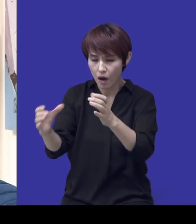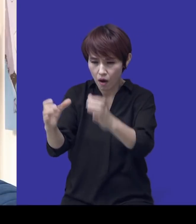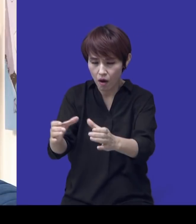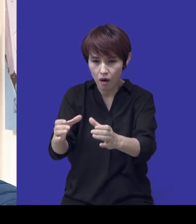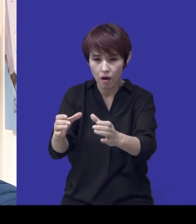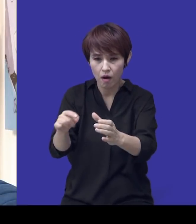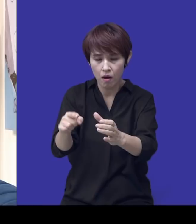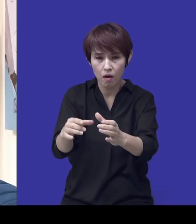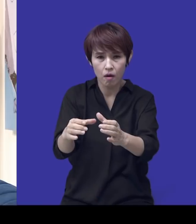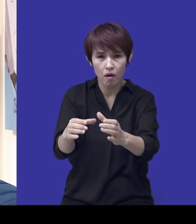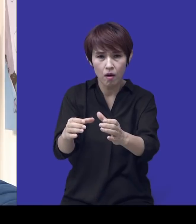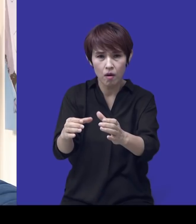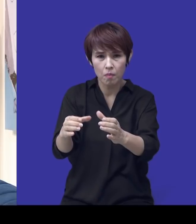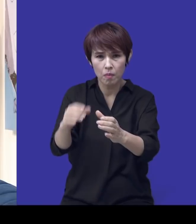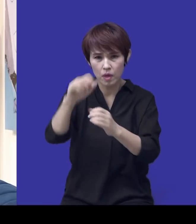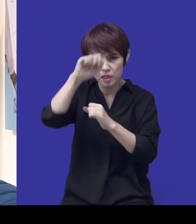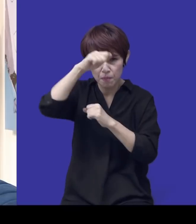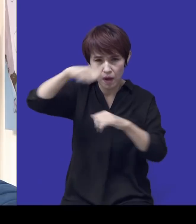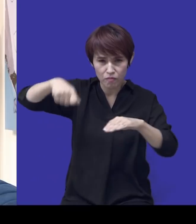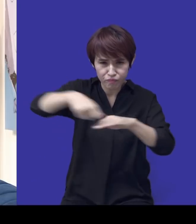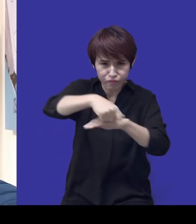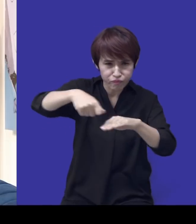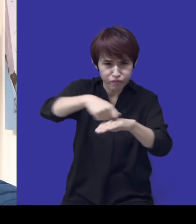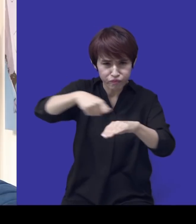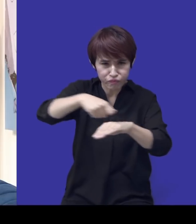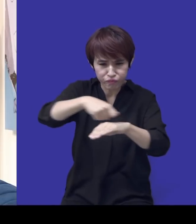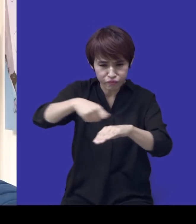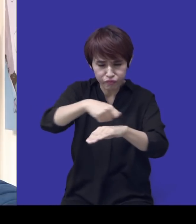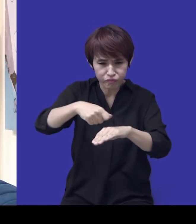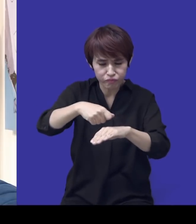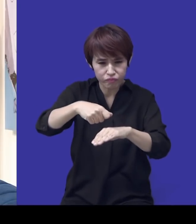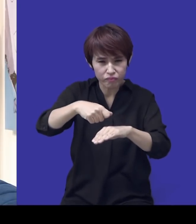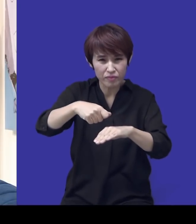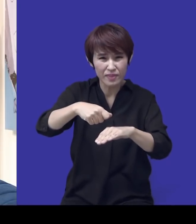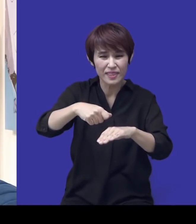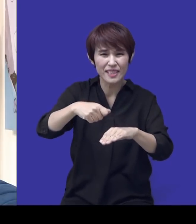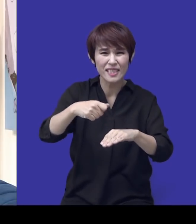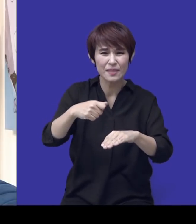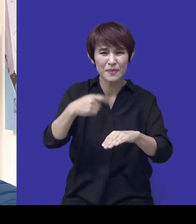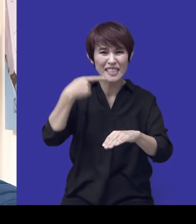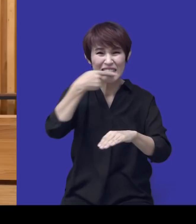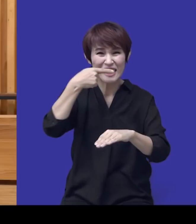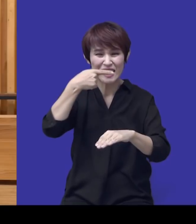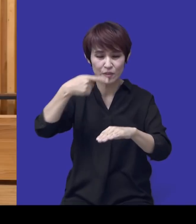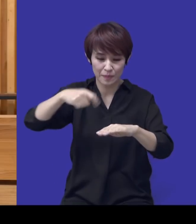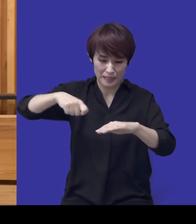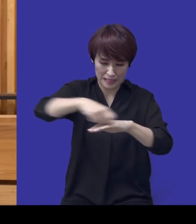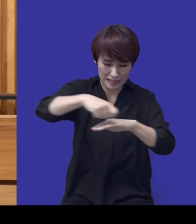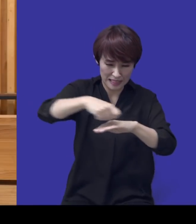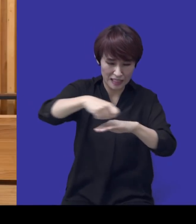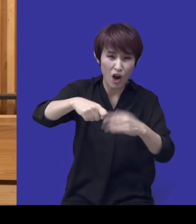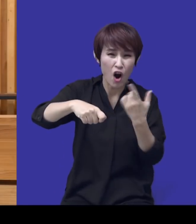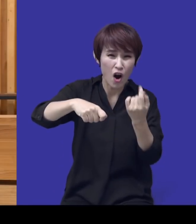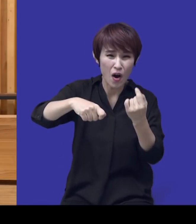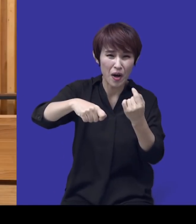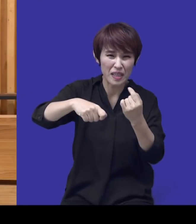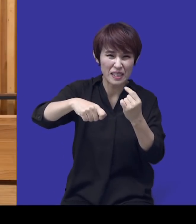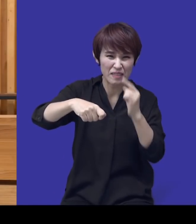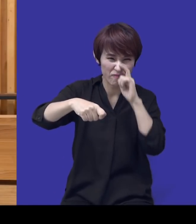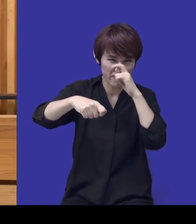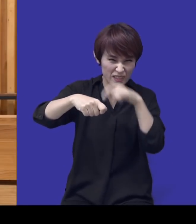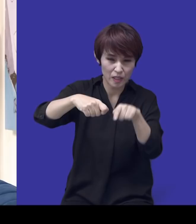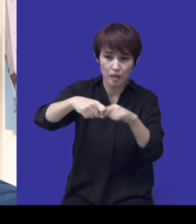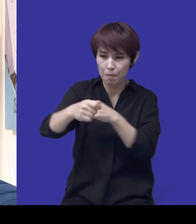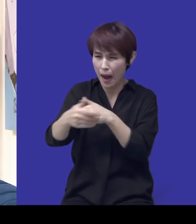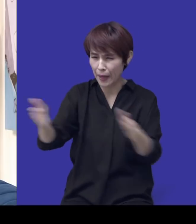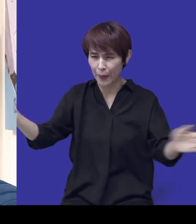게 있는데 예. 뭐 신발 닦고 뭐 자전거 닦고 남은 뭐 완전 시커먼 칫솔 같은 거 있잖아요. 예. 그리고 방에 아무것도 없어요.